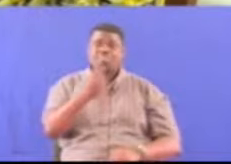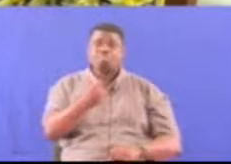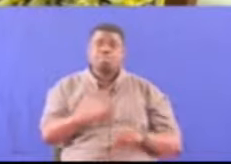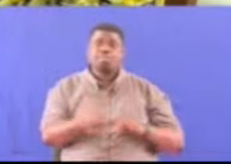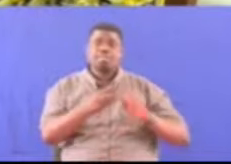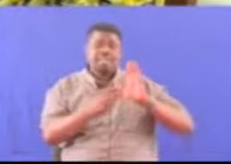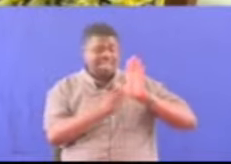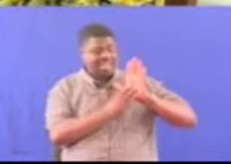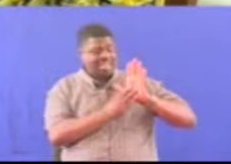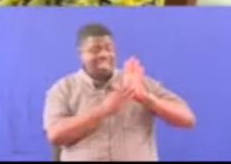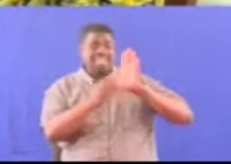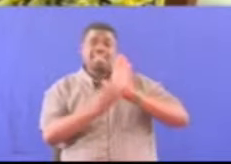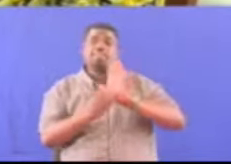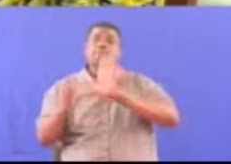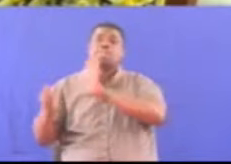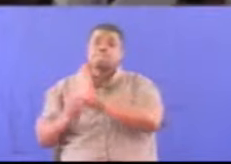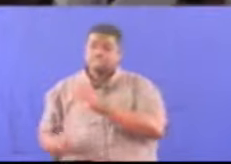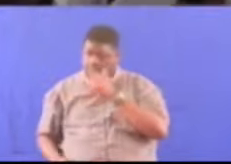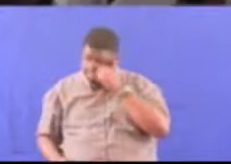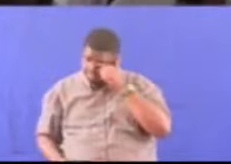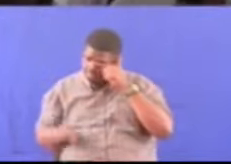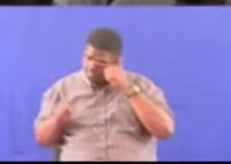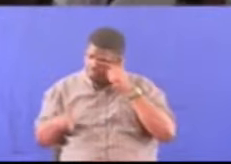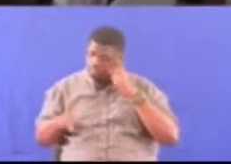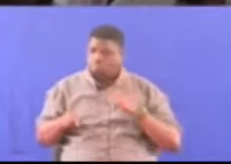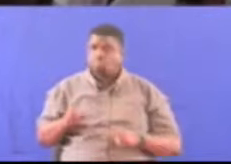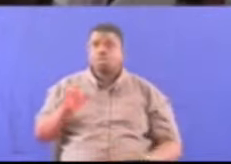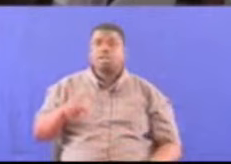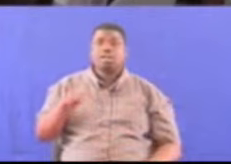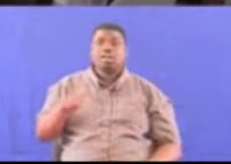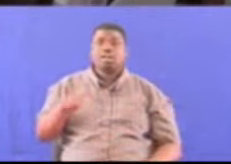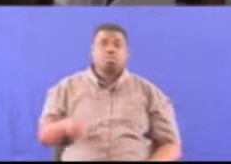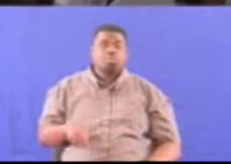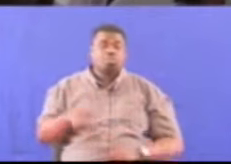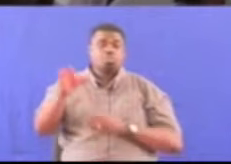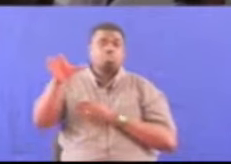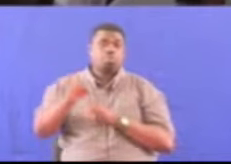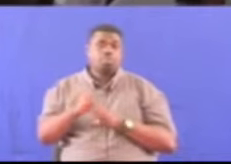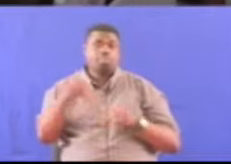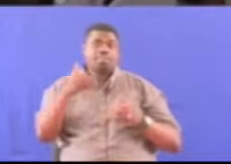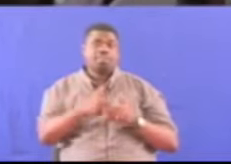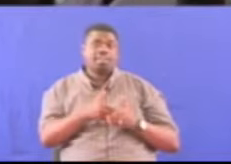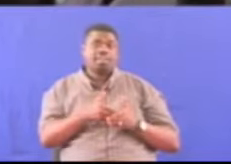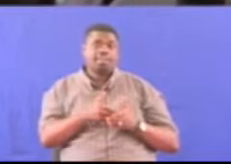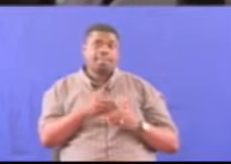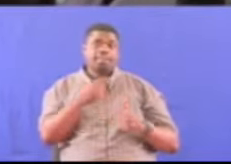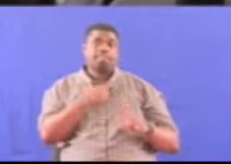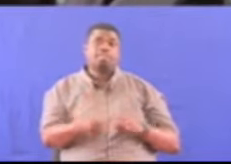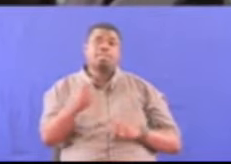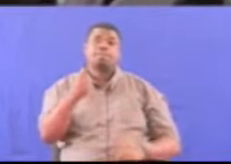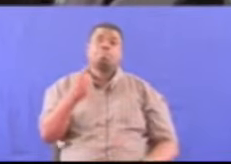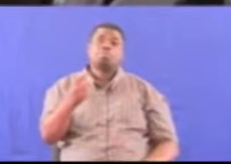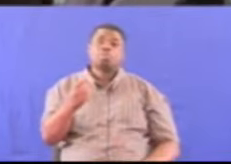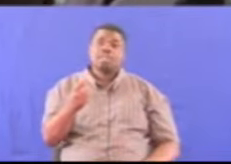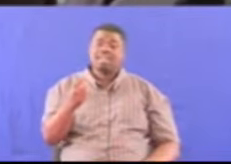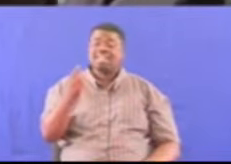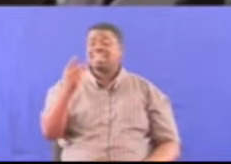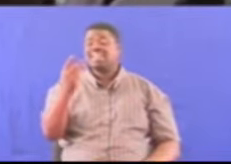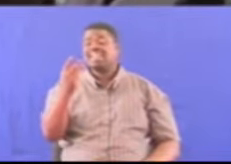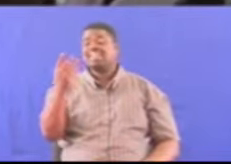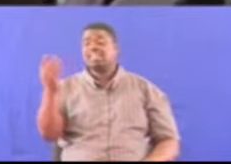1889. Na hivyo mwaka huu 2023 umoja huu umetimiza miaka